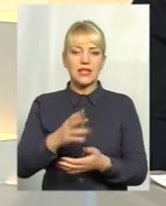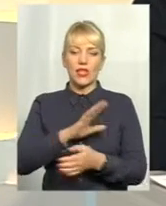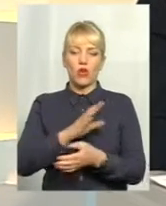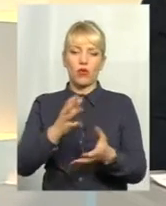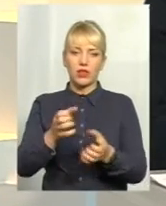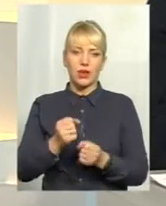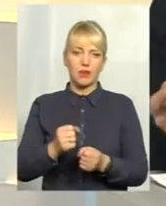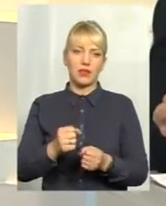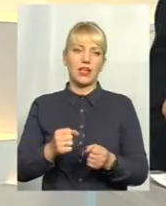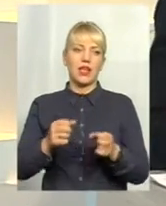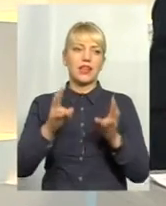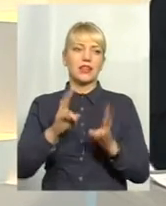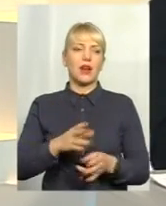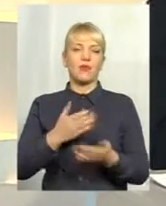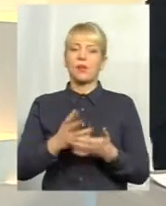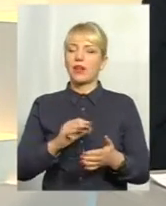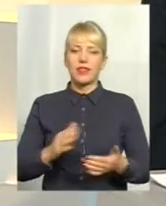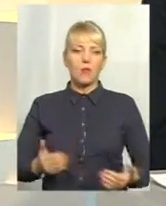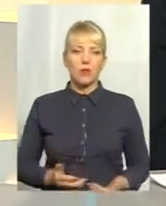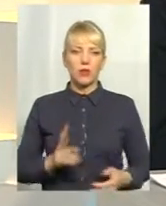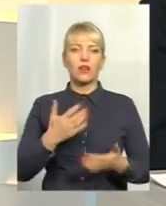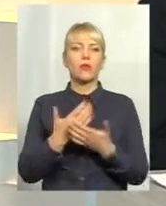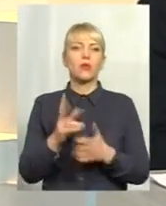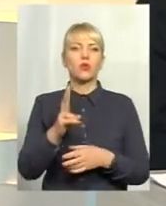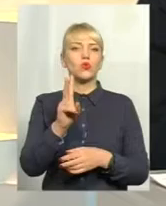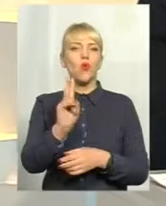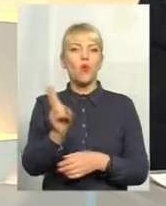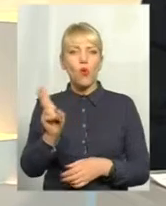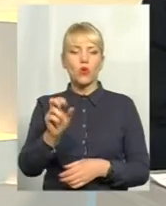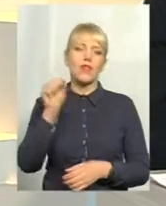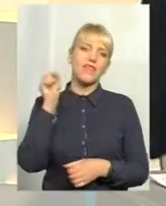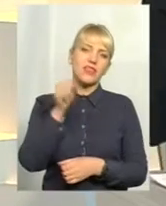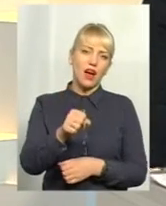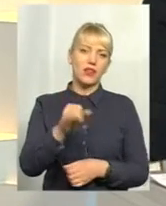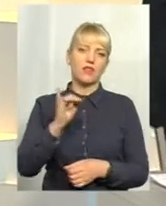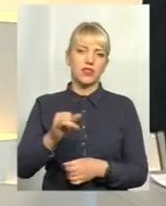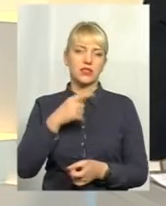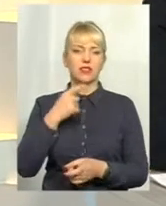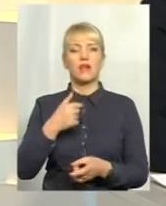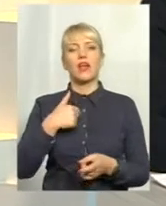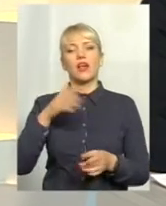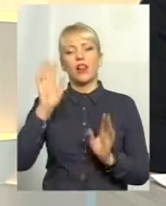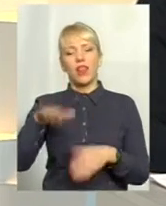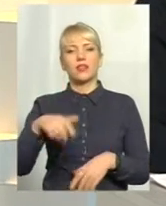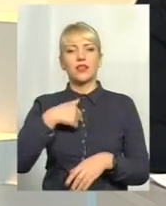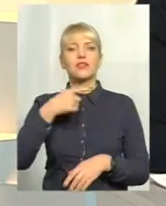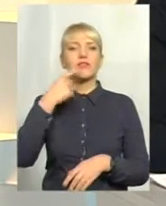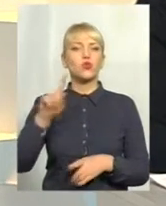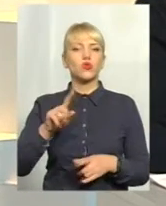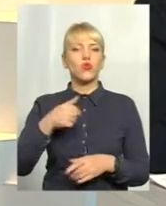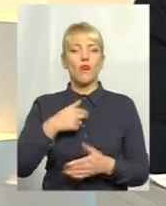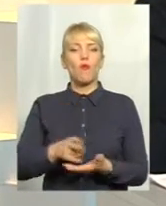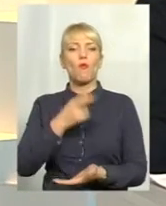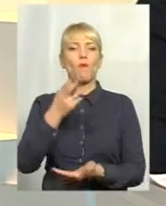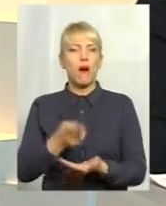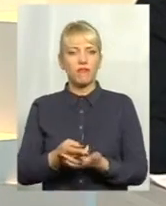там, ну, якусь, я не знаю, там, хтось когось вдарив, так? А потім вирішили так, ну, ладно, я скажу, що я впав, так?